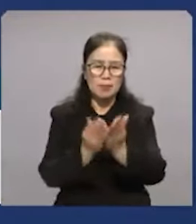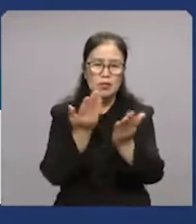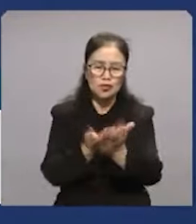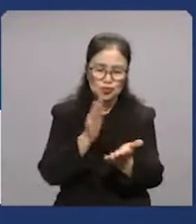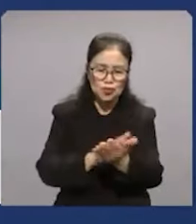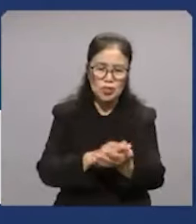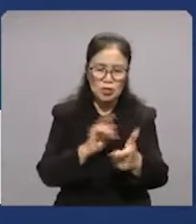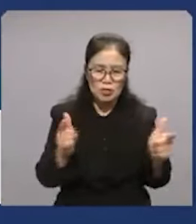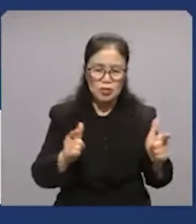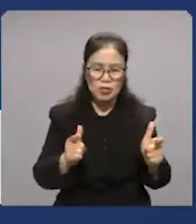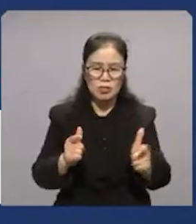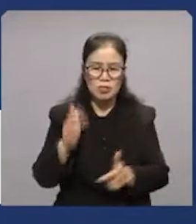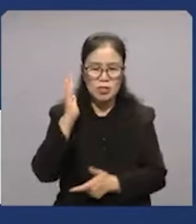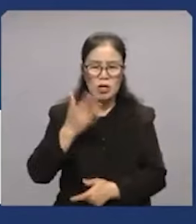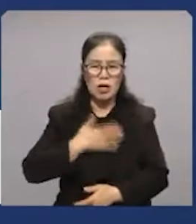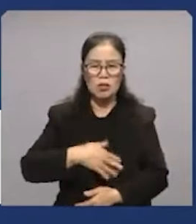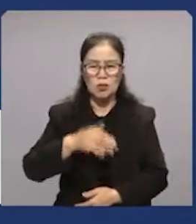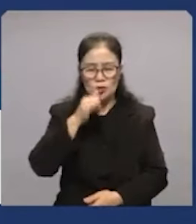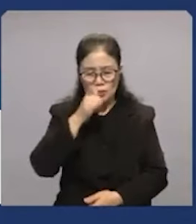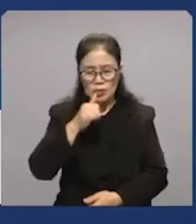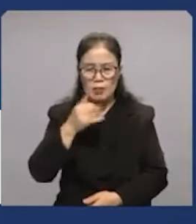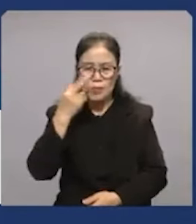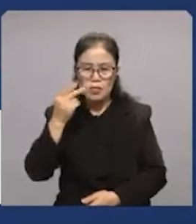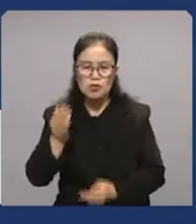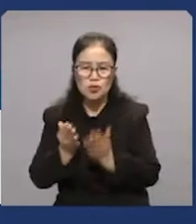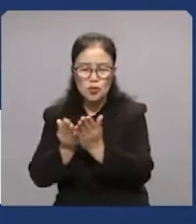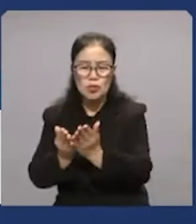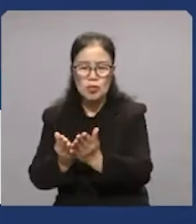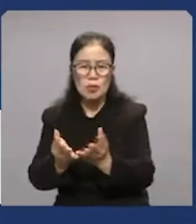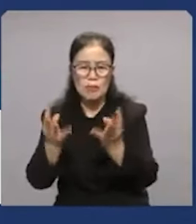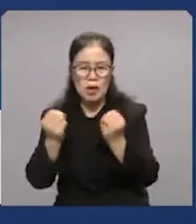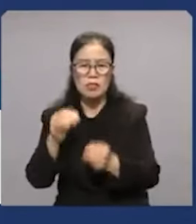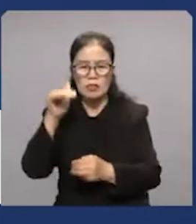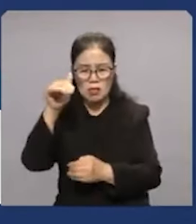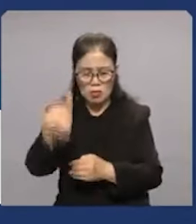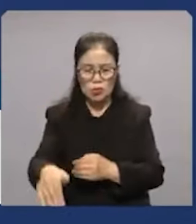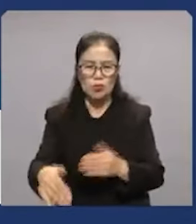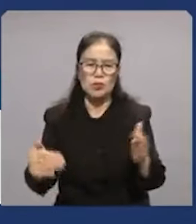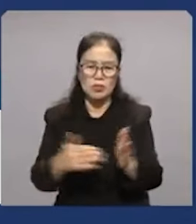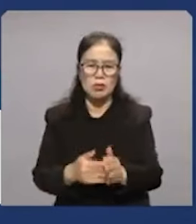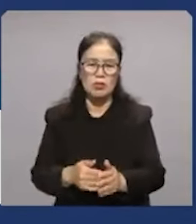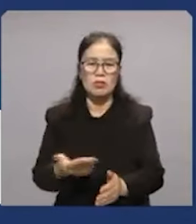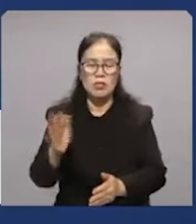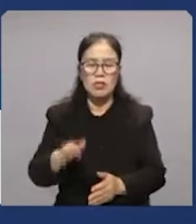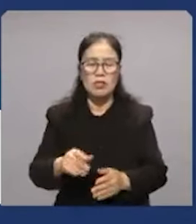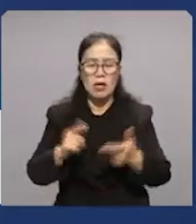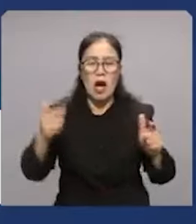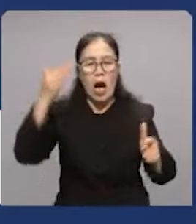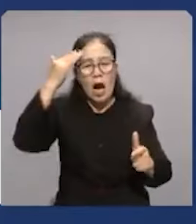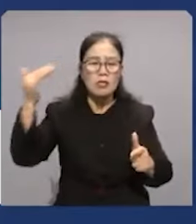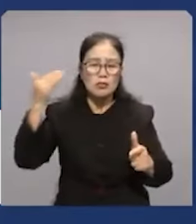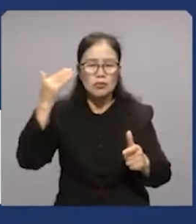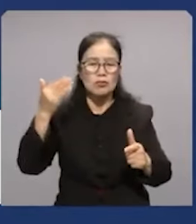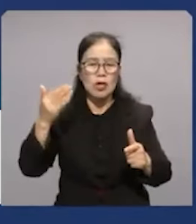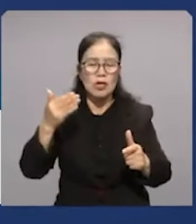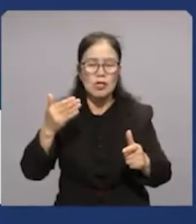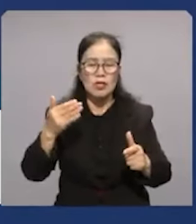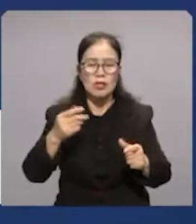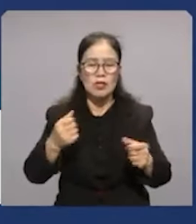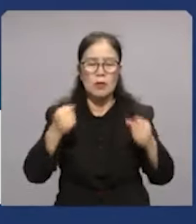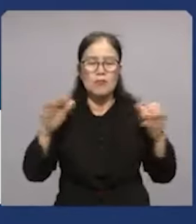하는 얘기를 이제 알고 계신지 미국의 조선업이 많이 퇴조를 했는데 하여튼 이런 그 한국과의 이런